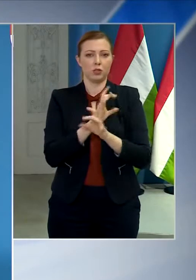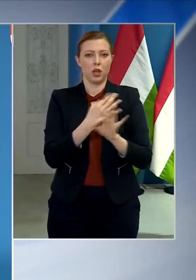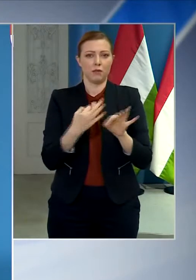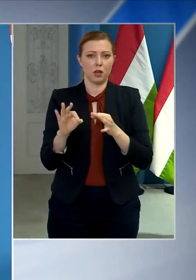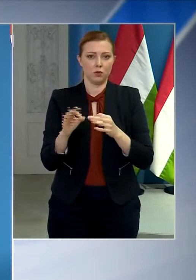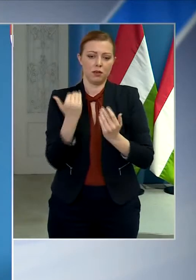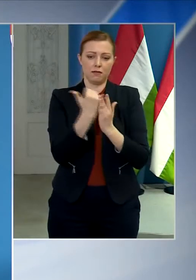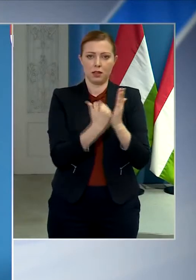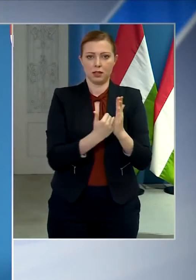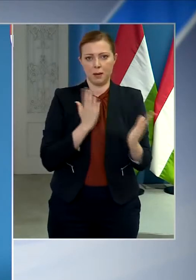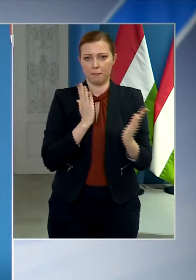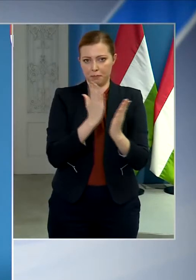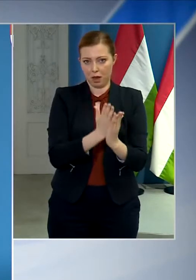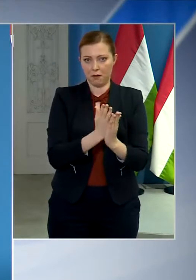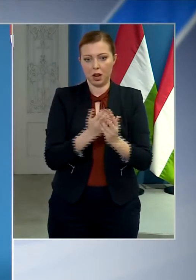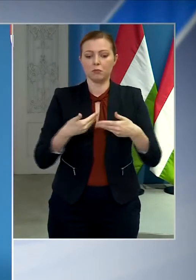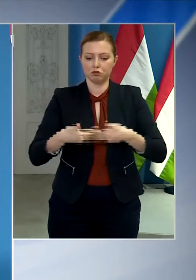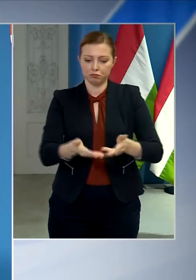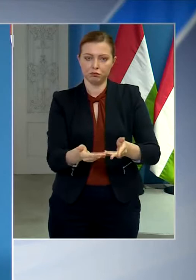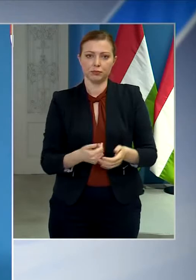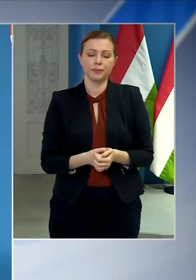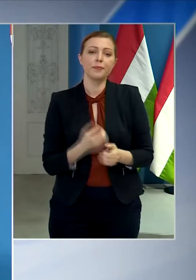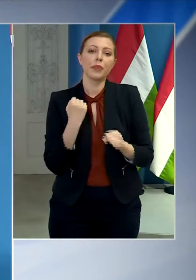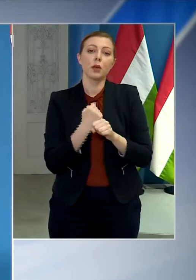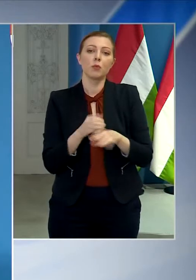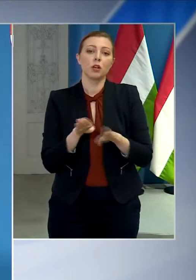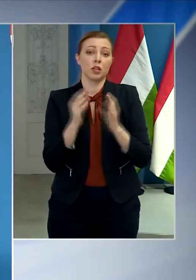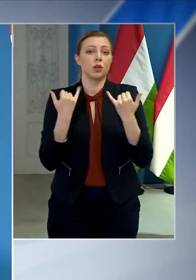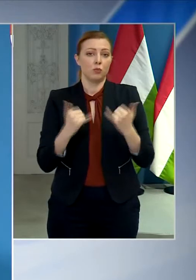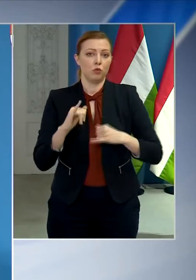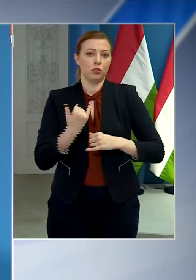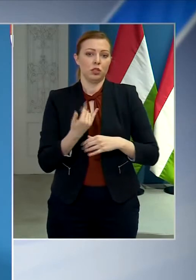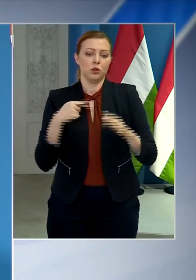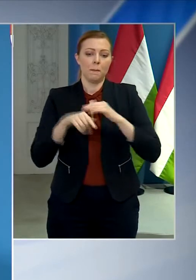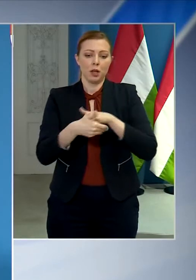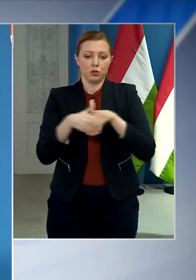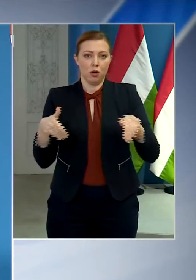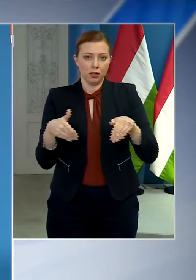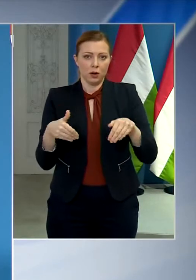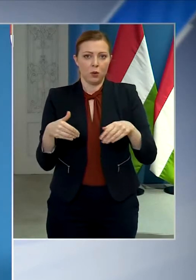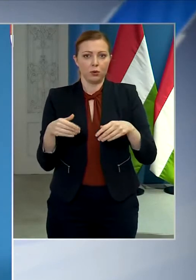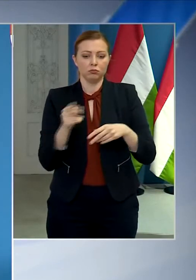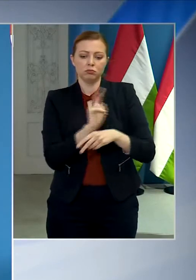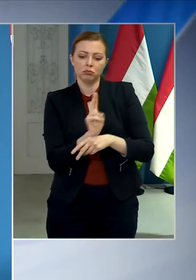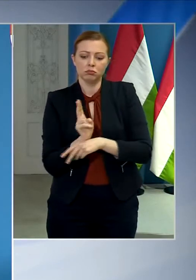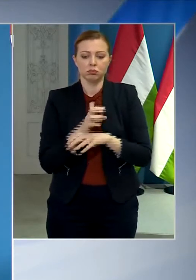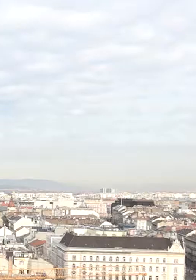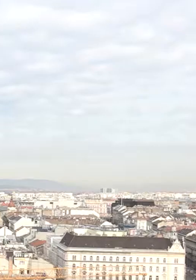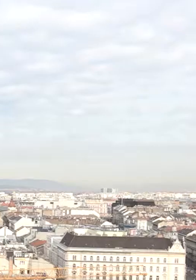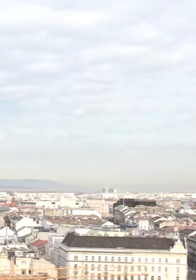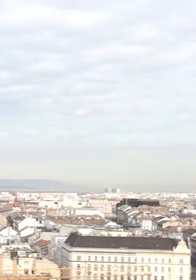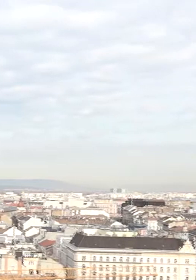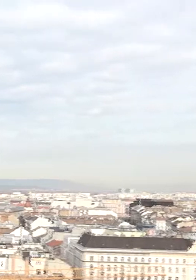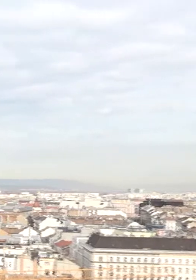járványügyi feltételeknek megfelelnek, úgyhogy munkatársaim jelenleg is a belső határokon végzik ezt a tevékenységet.